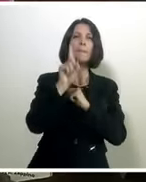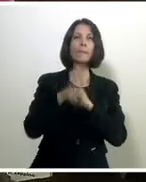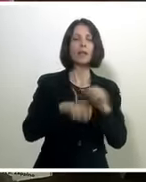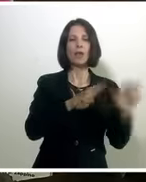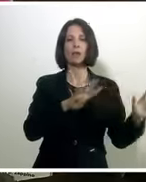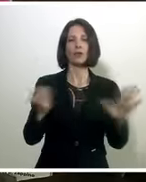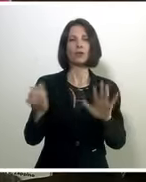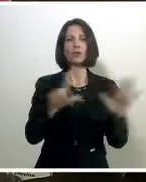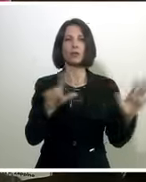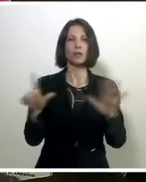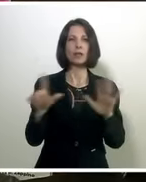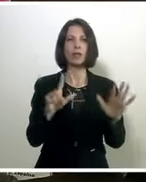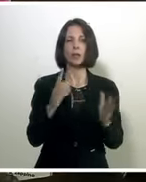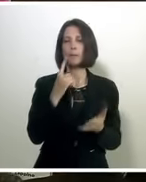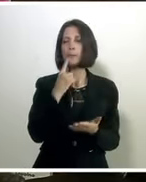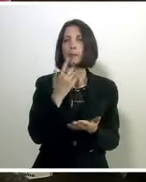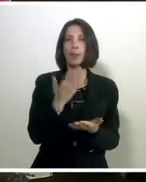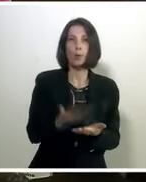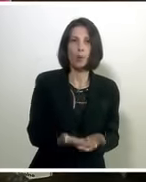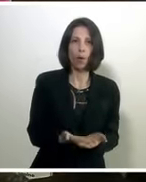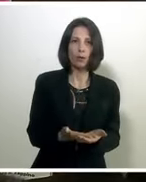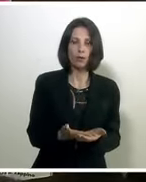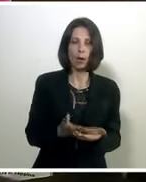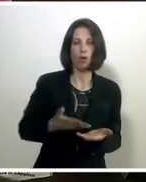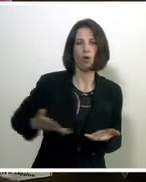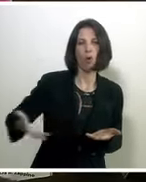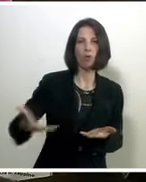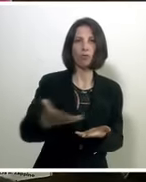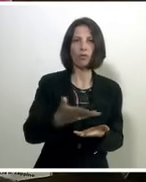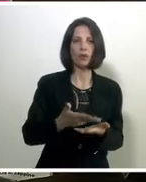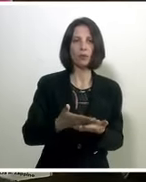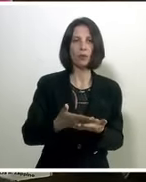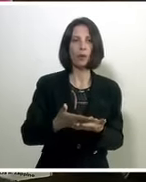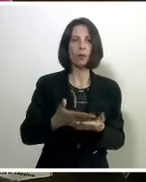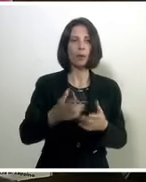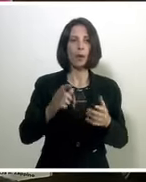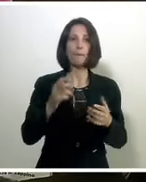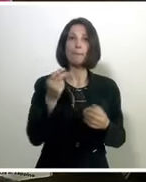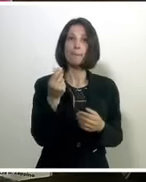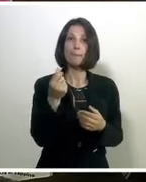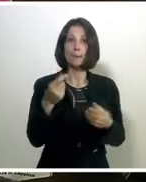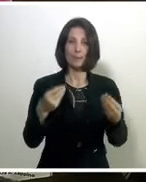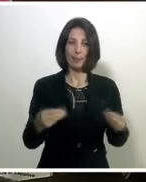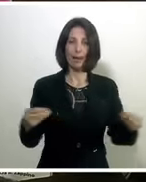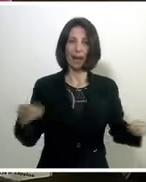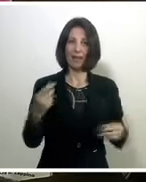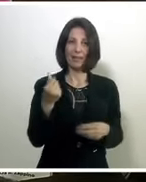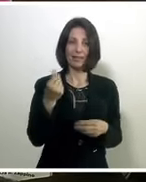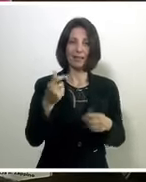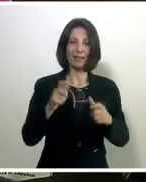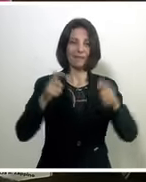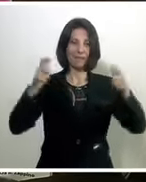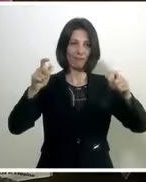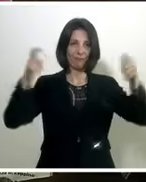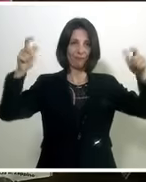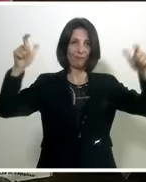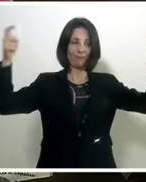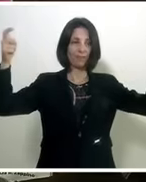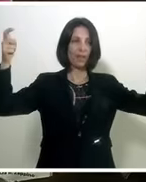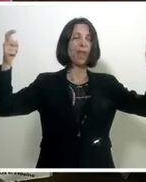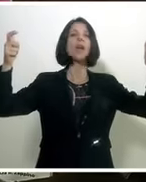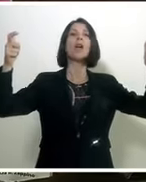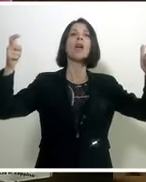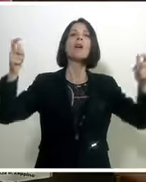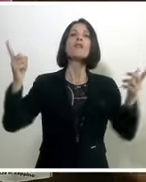era proposta in un contesto fortemente inflazionistico mentre quella del 2011 interveniva in un contesto